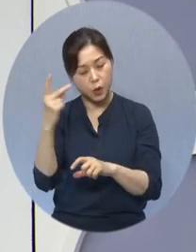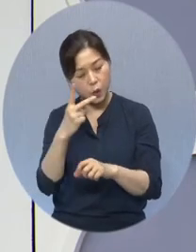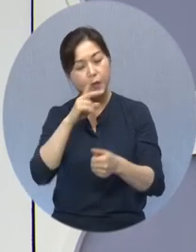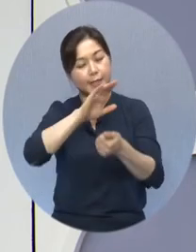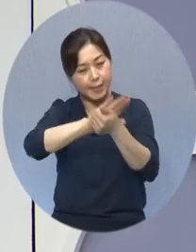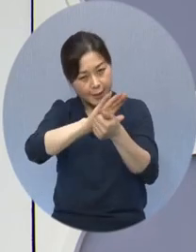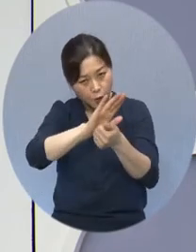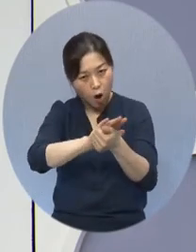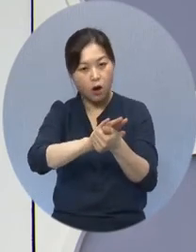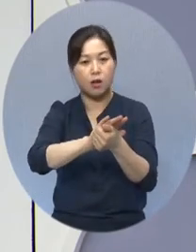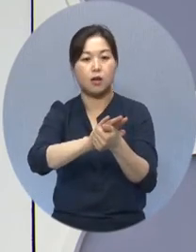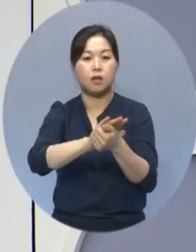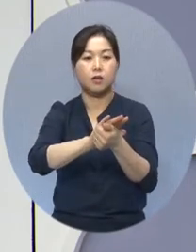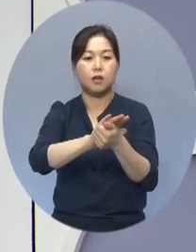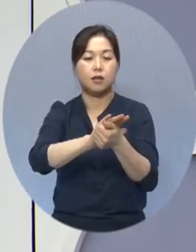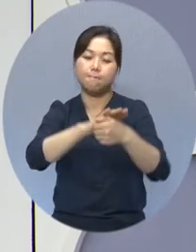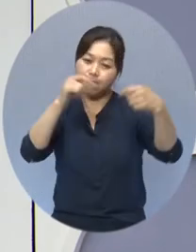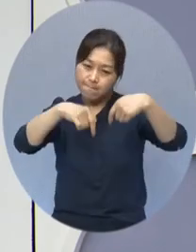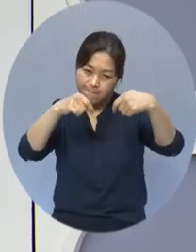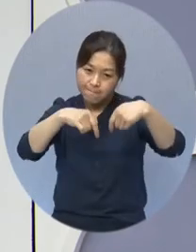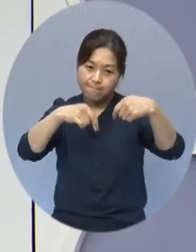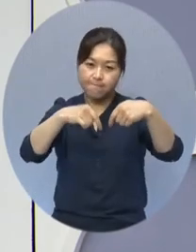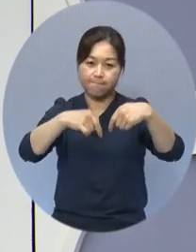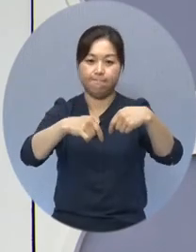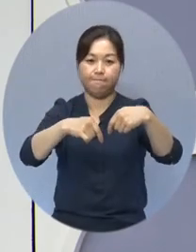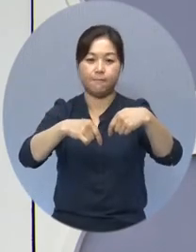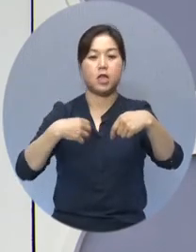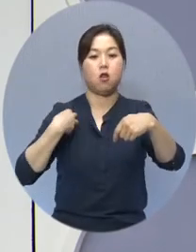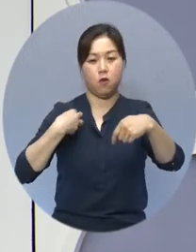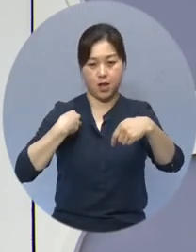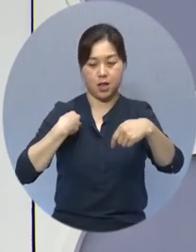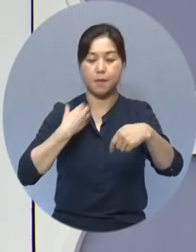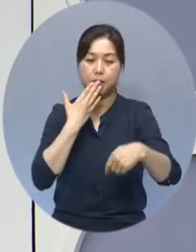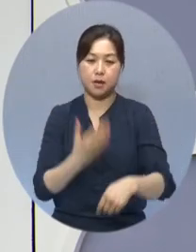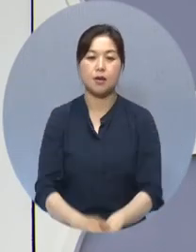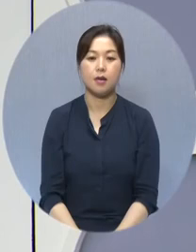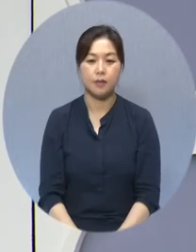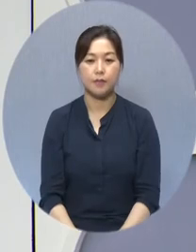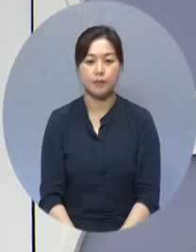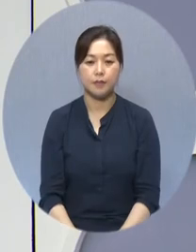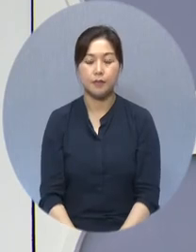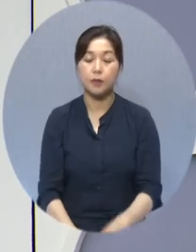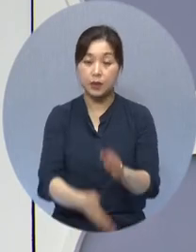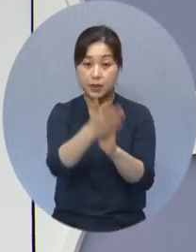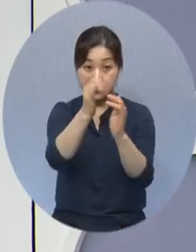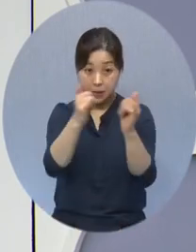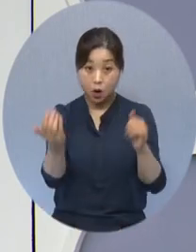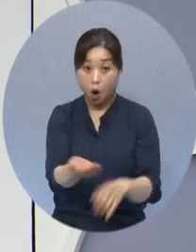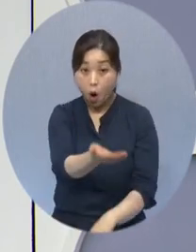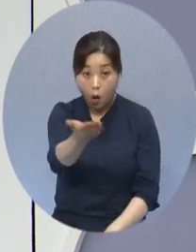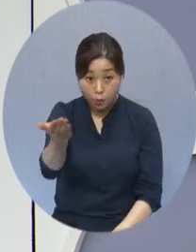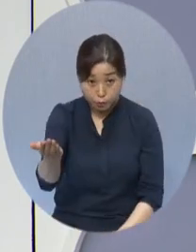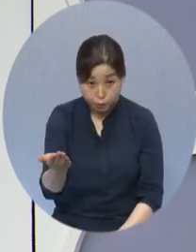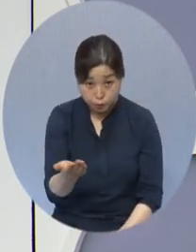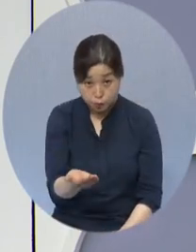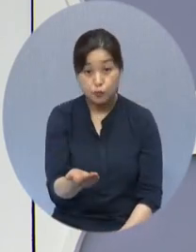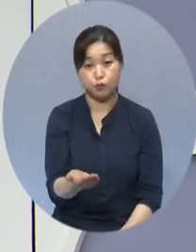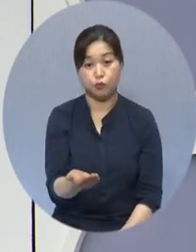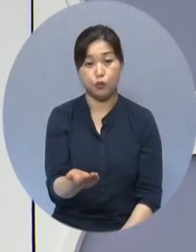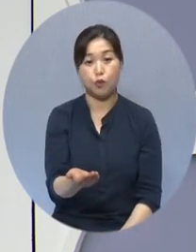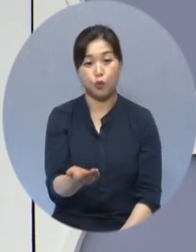최대한 협조하고 그다음에 협상하고 이런 역할을 할 겁니다. 또 우리 시민들도 우리